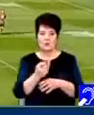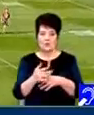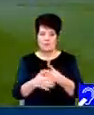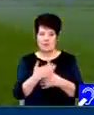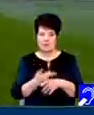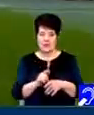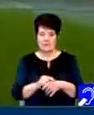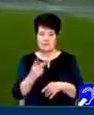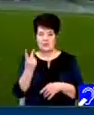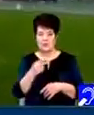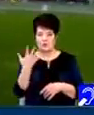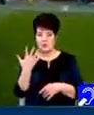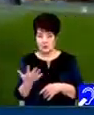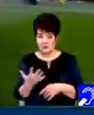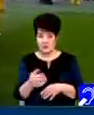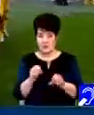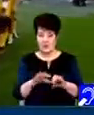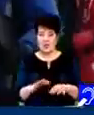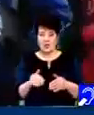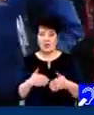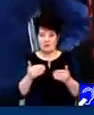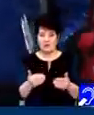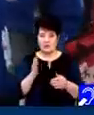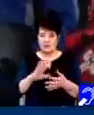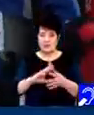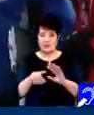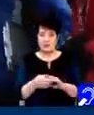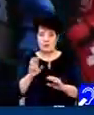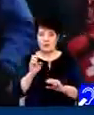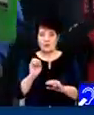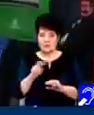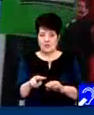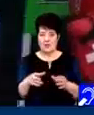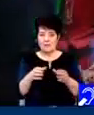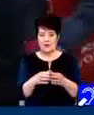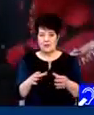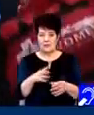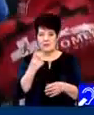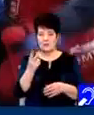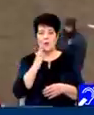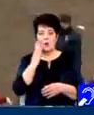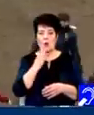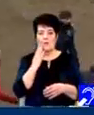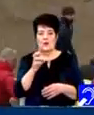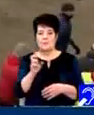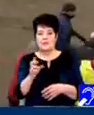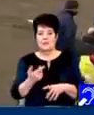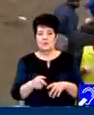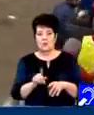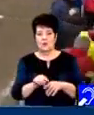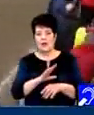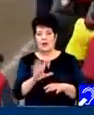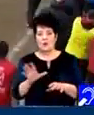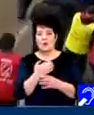pierdut cu 16-25, dar au reușit calificarea directă grație rezultatului de la Bruxelles, partida arbitrată chiar de un român, Vlad Iordăchescu, care nu a